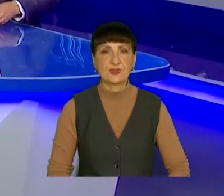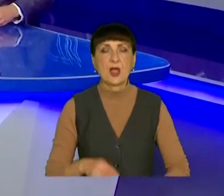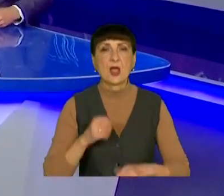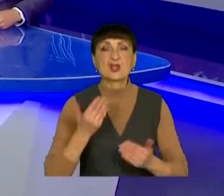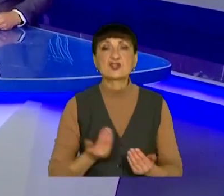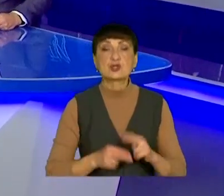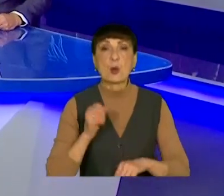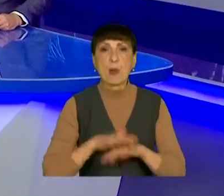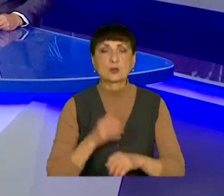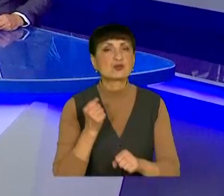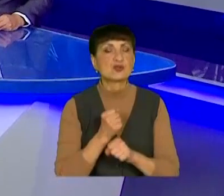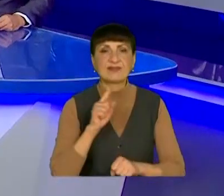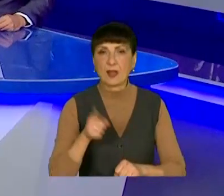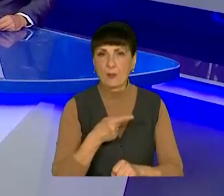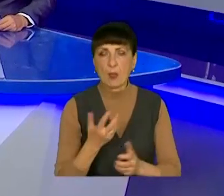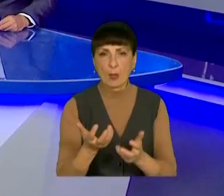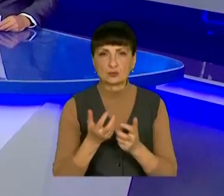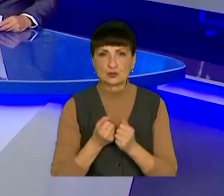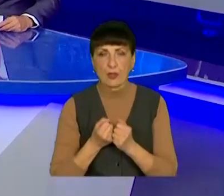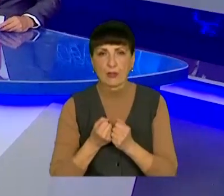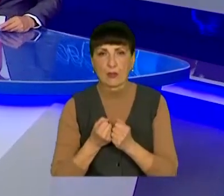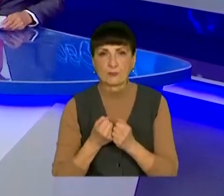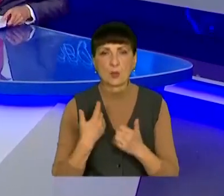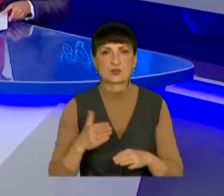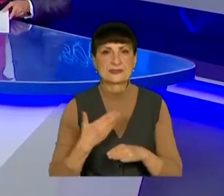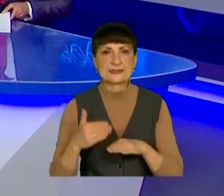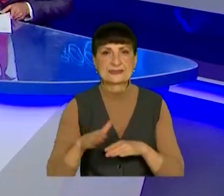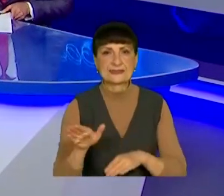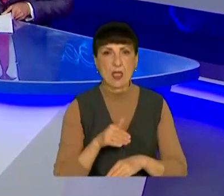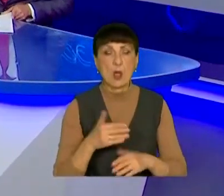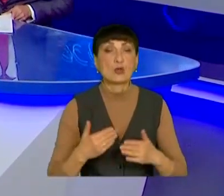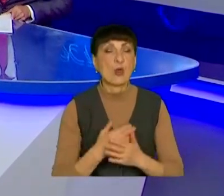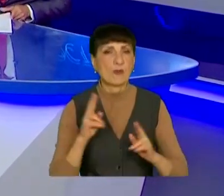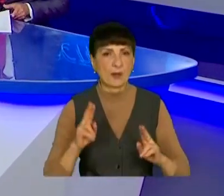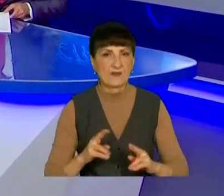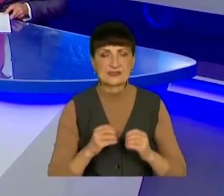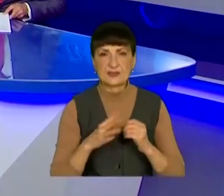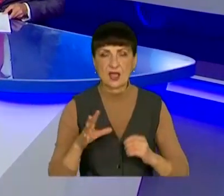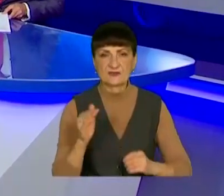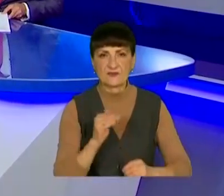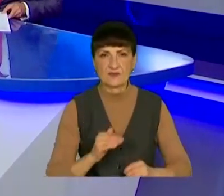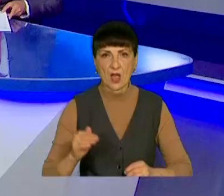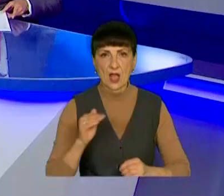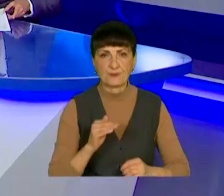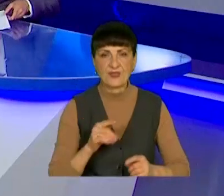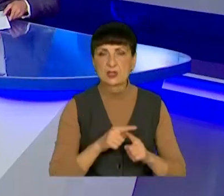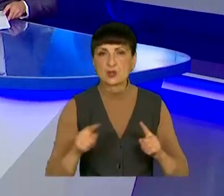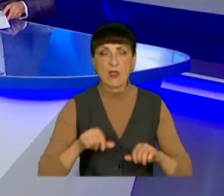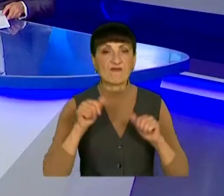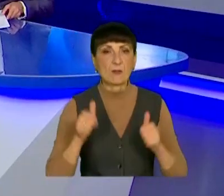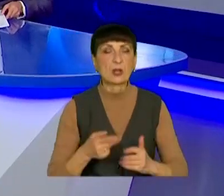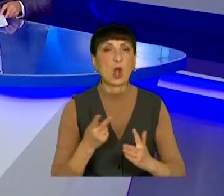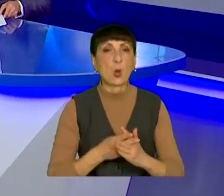Отбасыбанк ужесточает требования по получению промежуточных займов. По новым правилам с 15 февраля сроки оформления